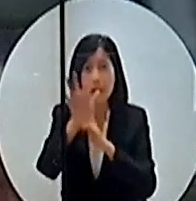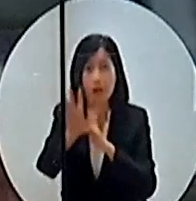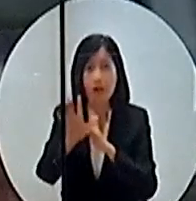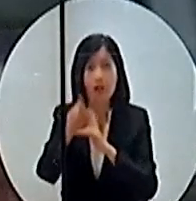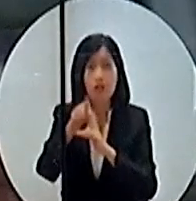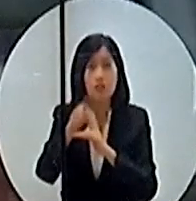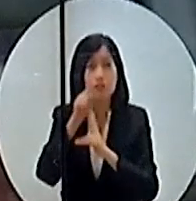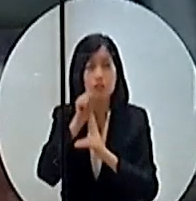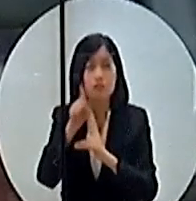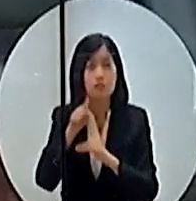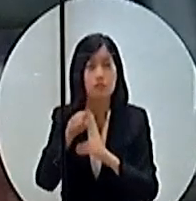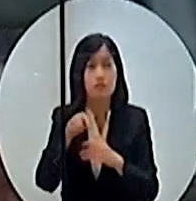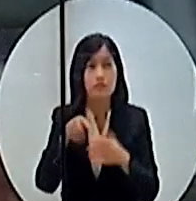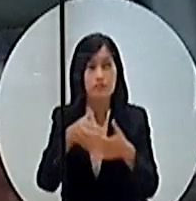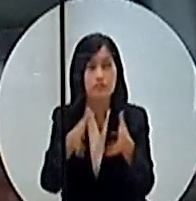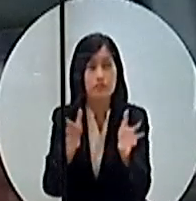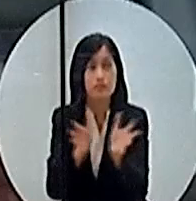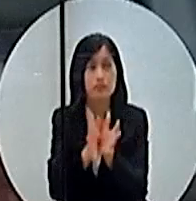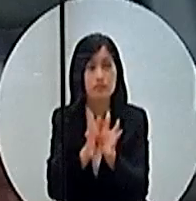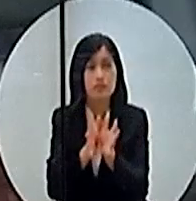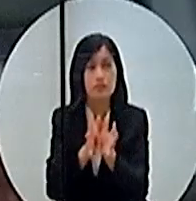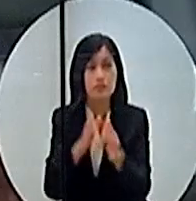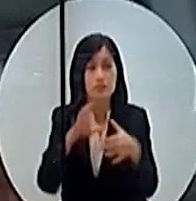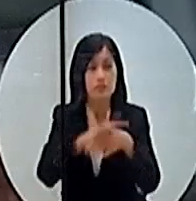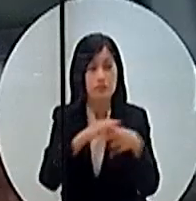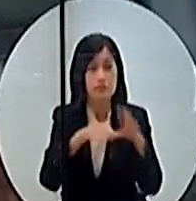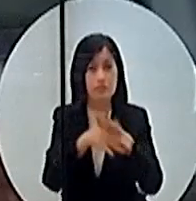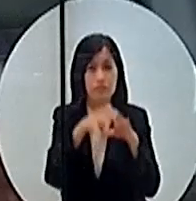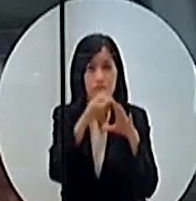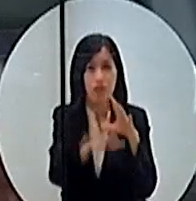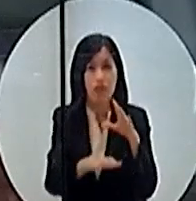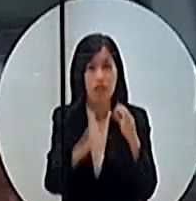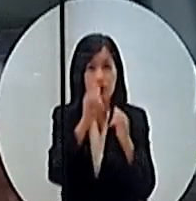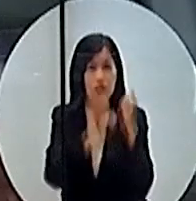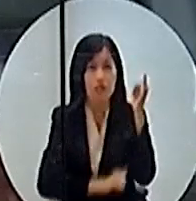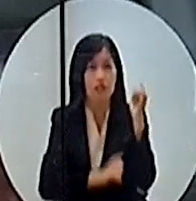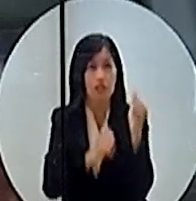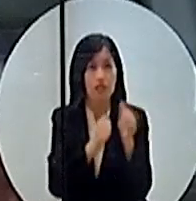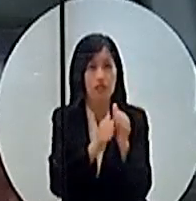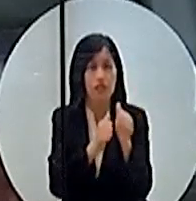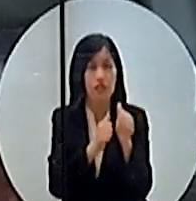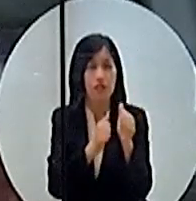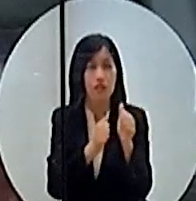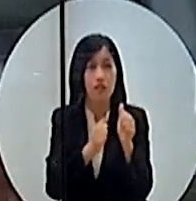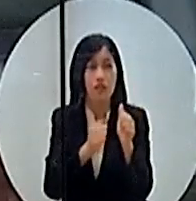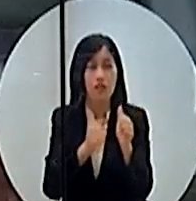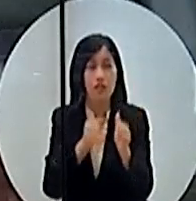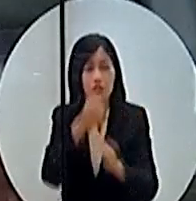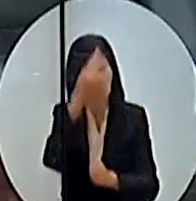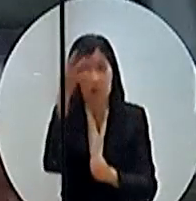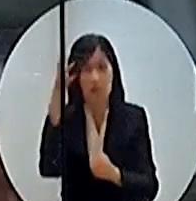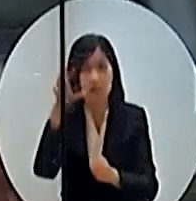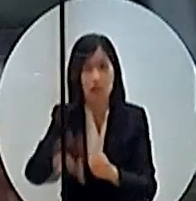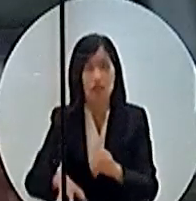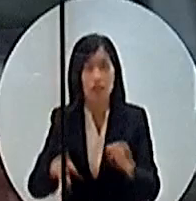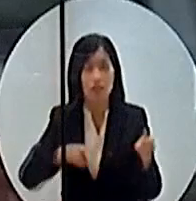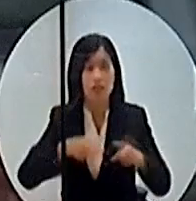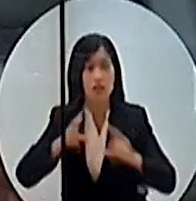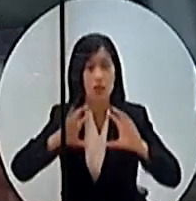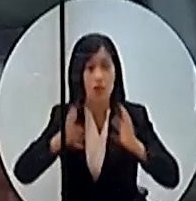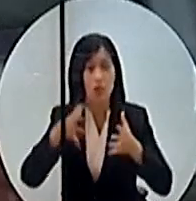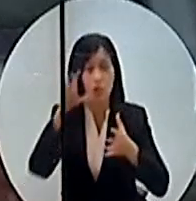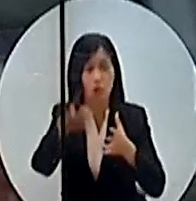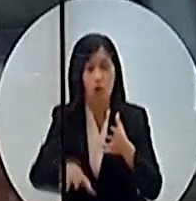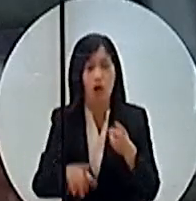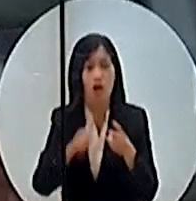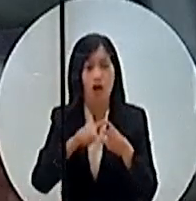市长陈其迈回家，原来是因为他的父亲陈哲南曾经是国民党员，那么他还说陈其迈过去也